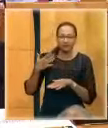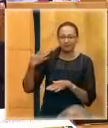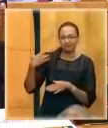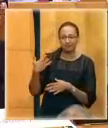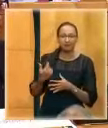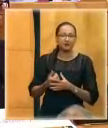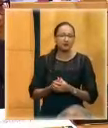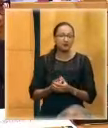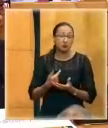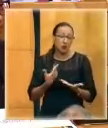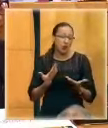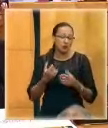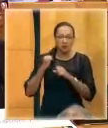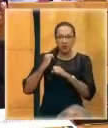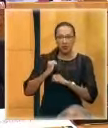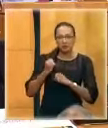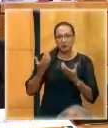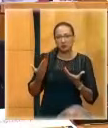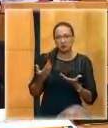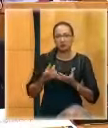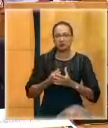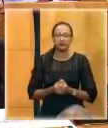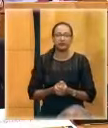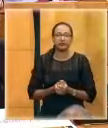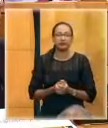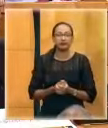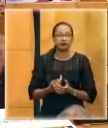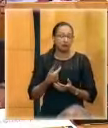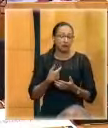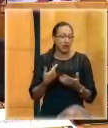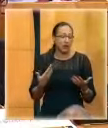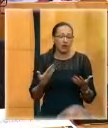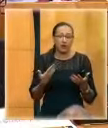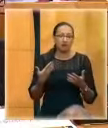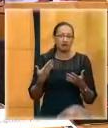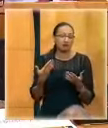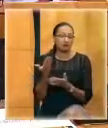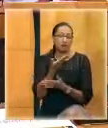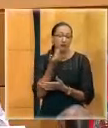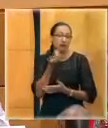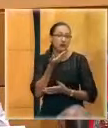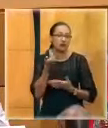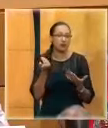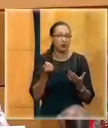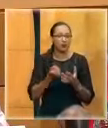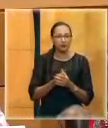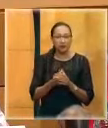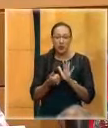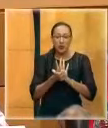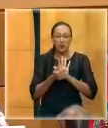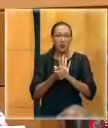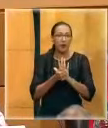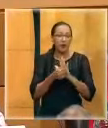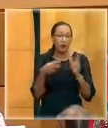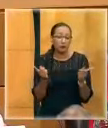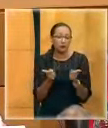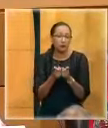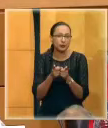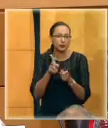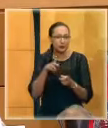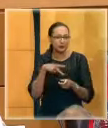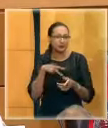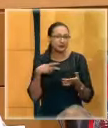Mais j'assume et je tâcherai de remplir au mieux l'éphémère fonction de présenter la